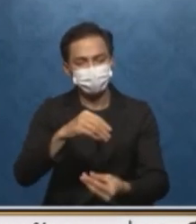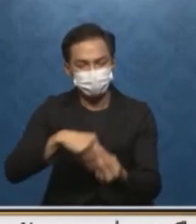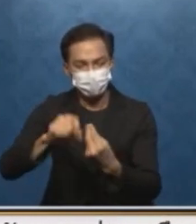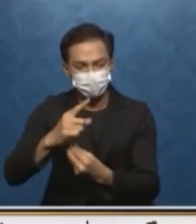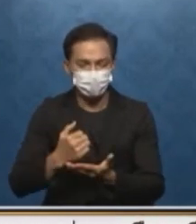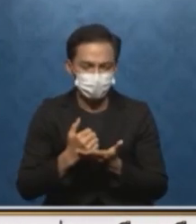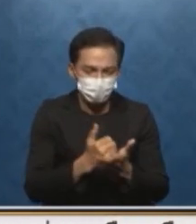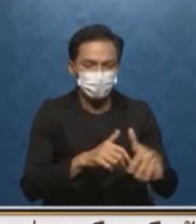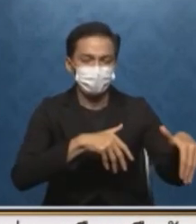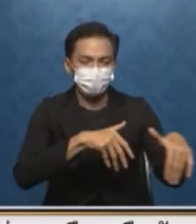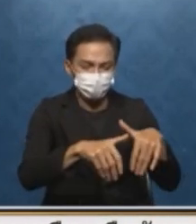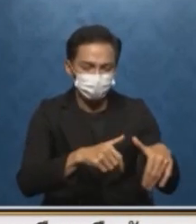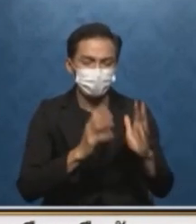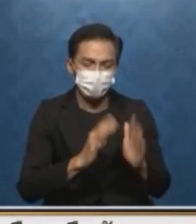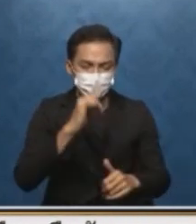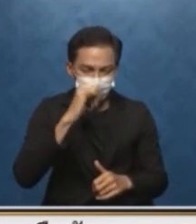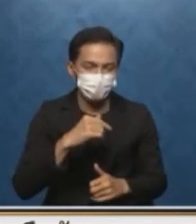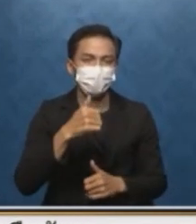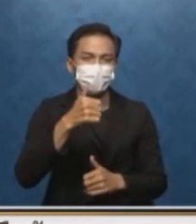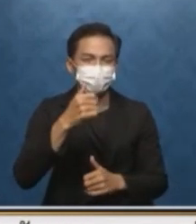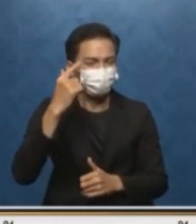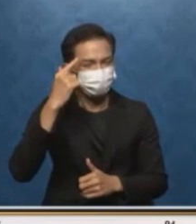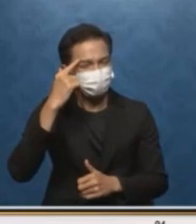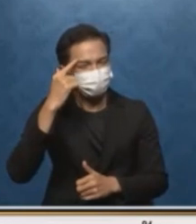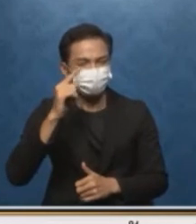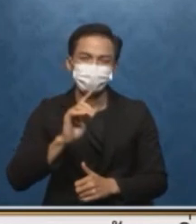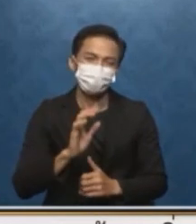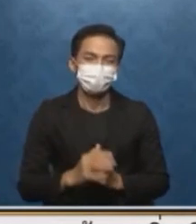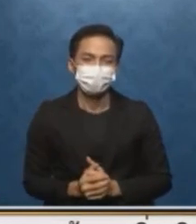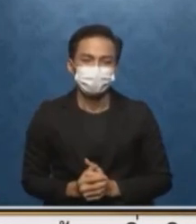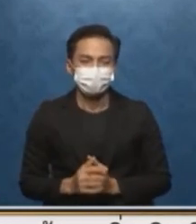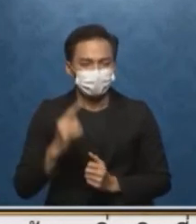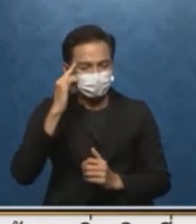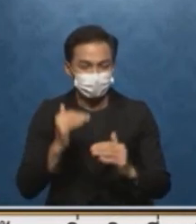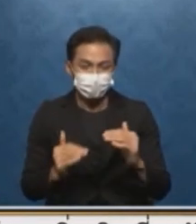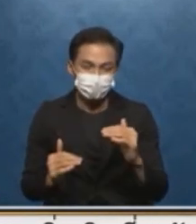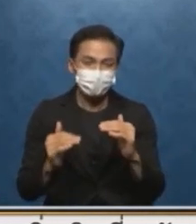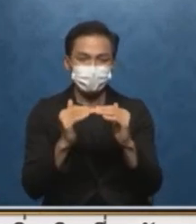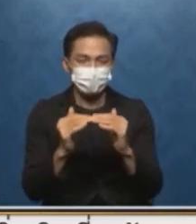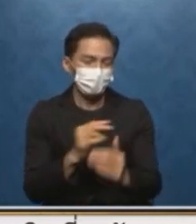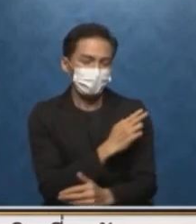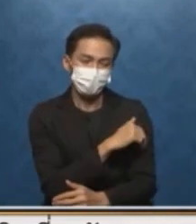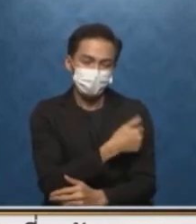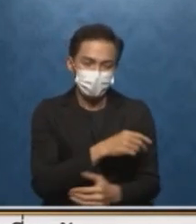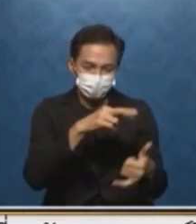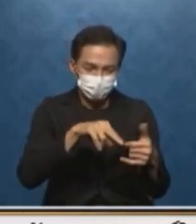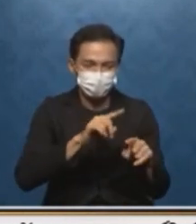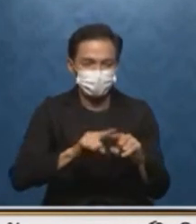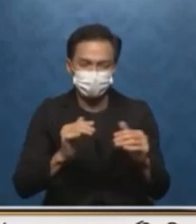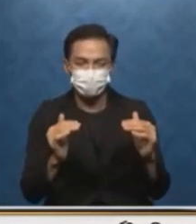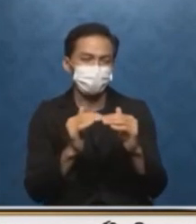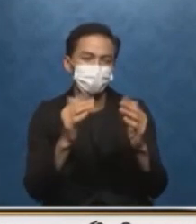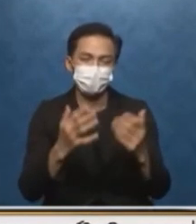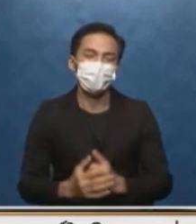นไทยได้หรือว่าจะนำมาซึ่งสิทธิสาธารณสุขที่เท่าเทียมของทุกๆคนได้เลย